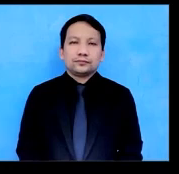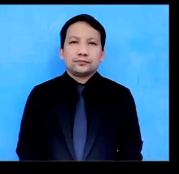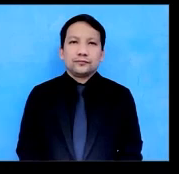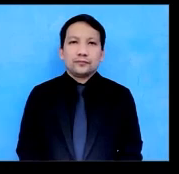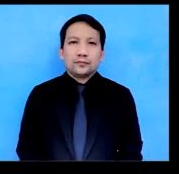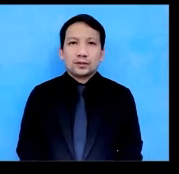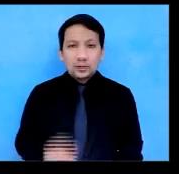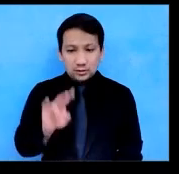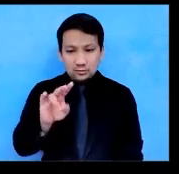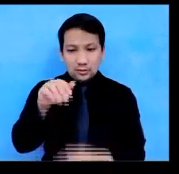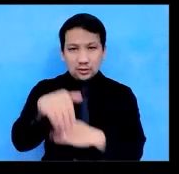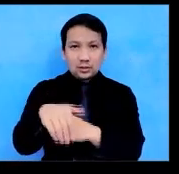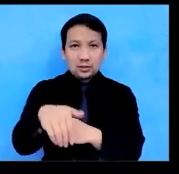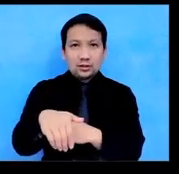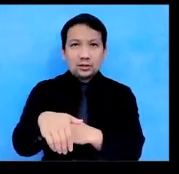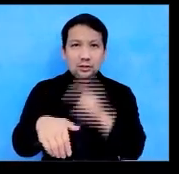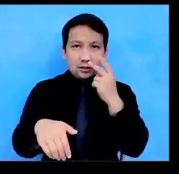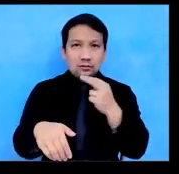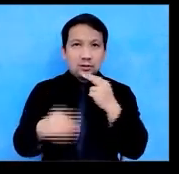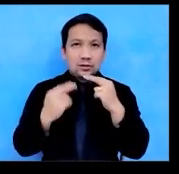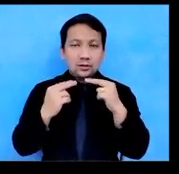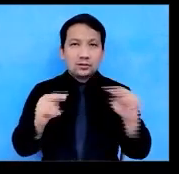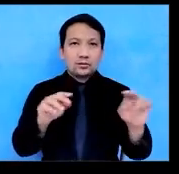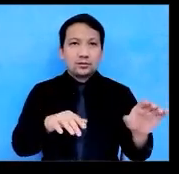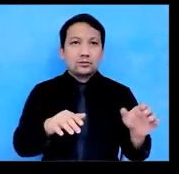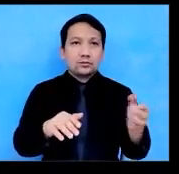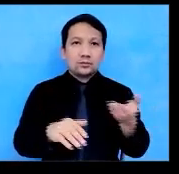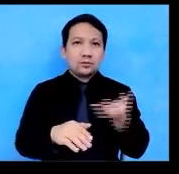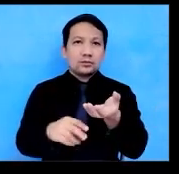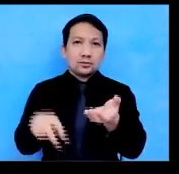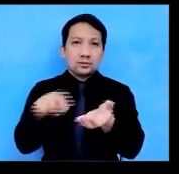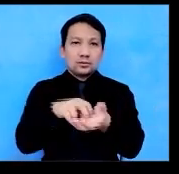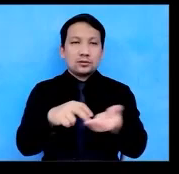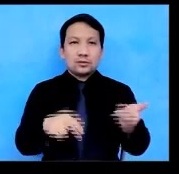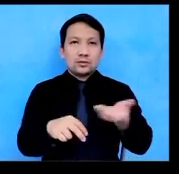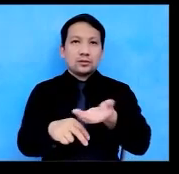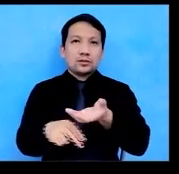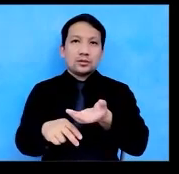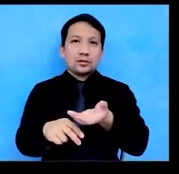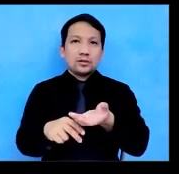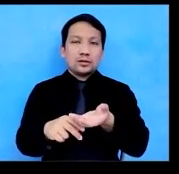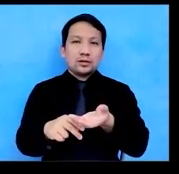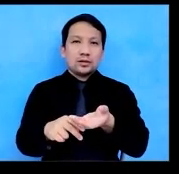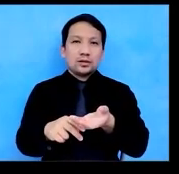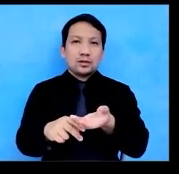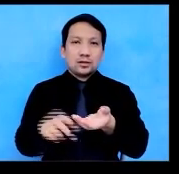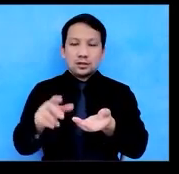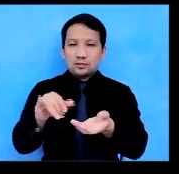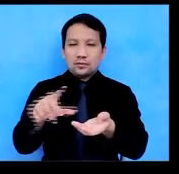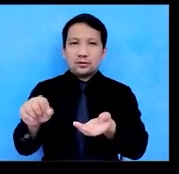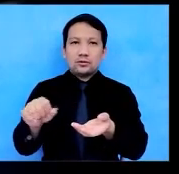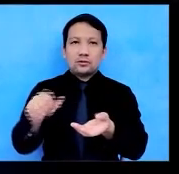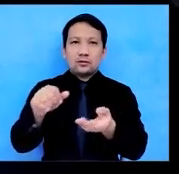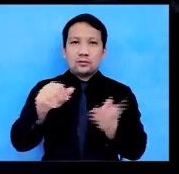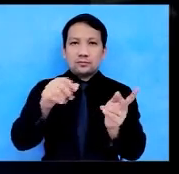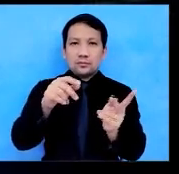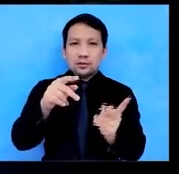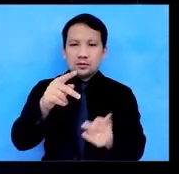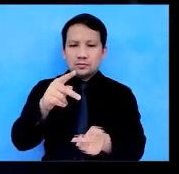Pasado alas 7 kagabi, inabutan ng News 5 na nakadong ang fishing vessels na ito sa barangay Anangilan, Bayawan, Negros